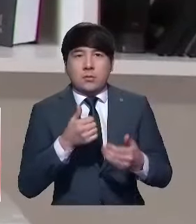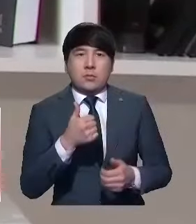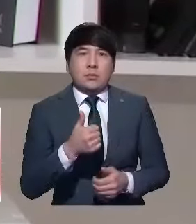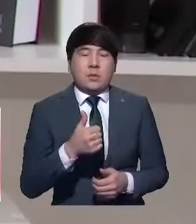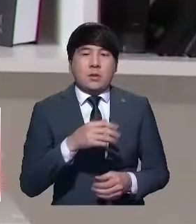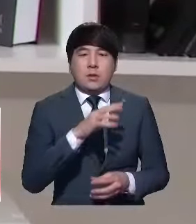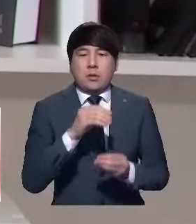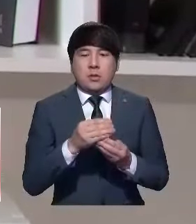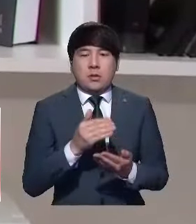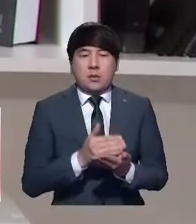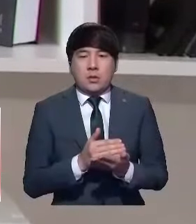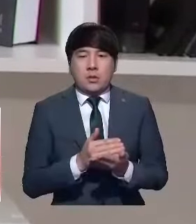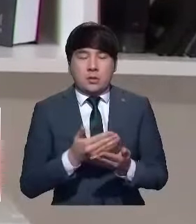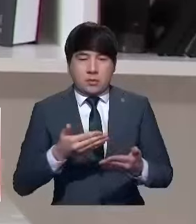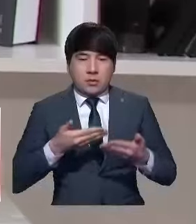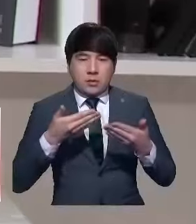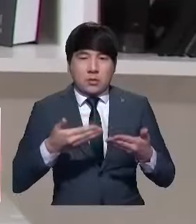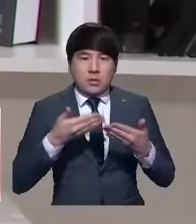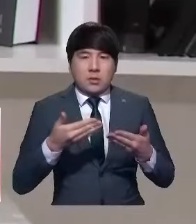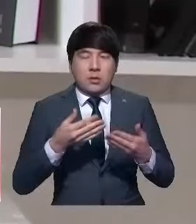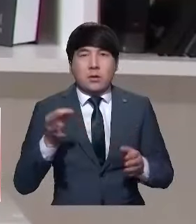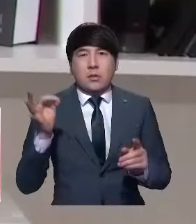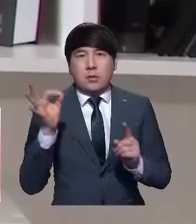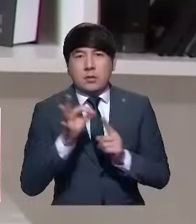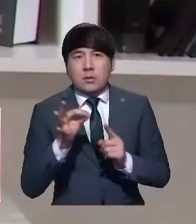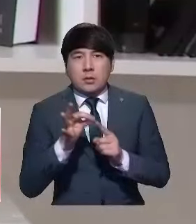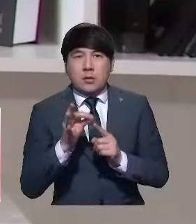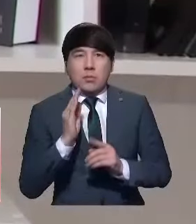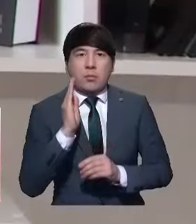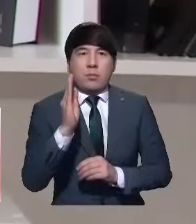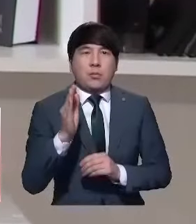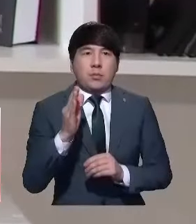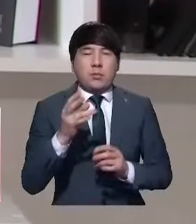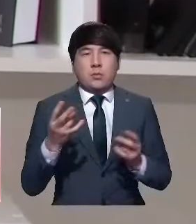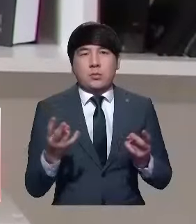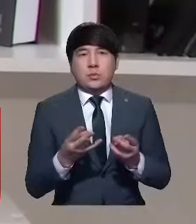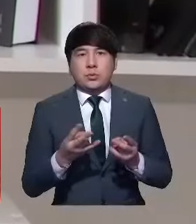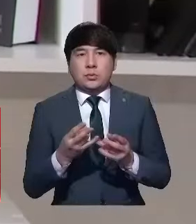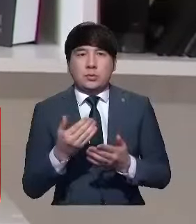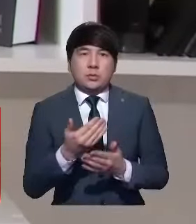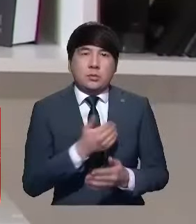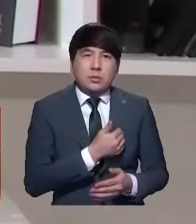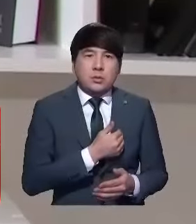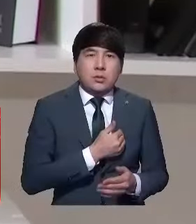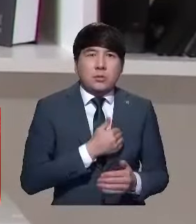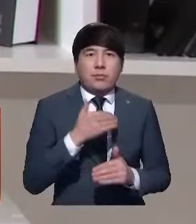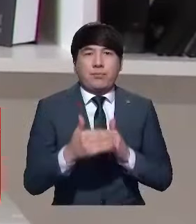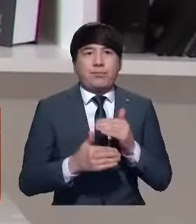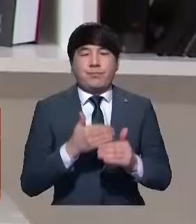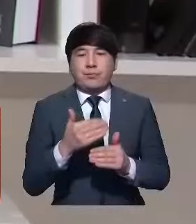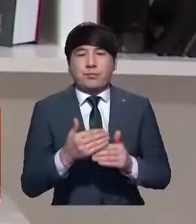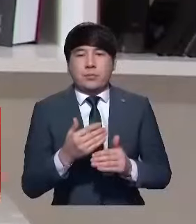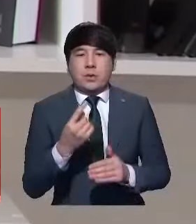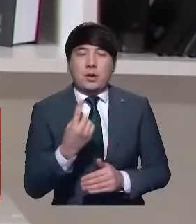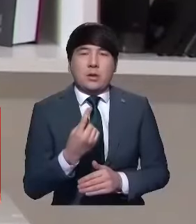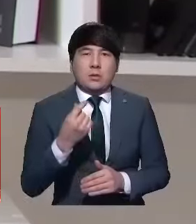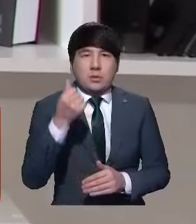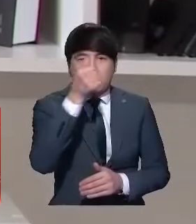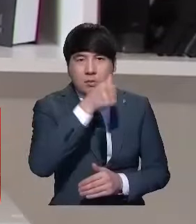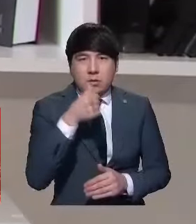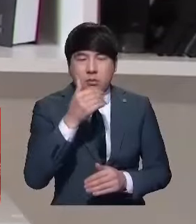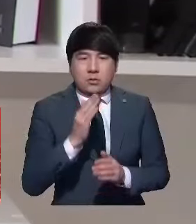жастарды кітап оқуға дәріптеу мақсатында біздер осы жобаны қолға алған болатынбыз. Бір жыл енді толады